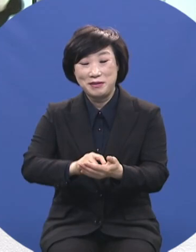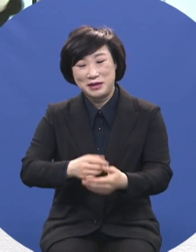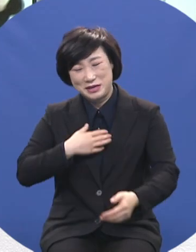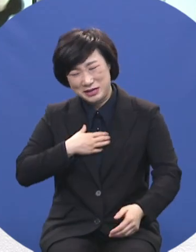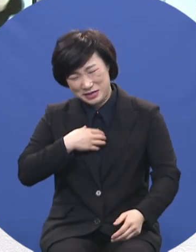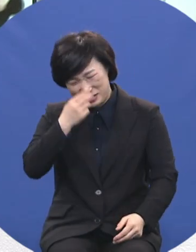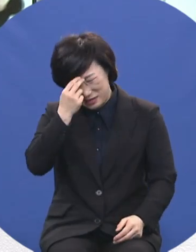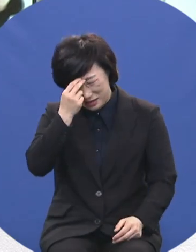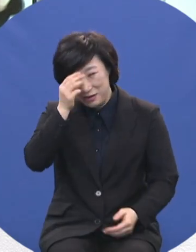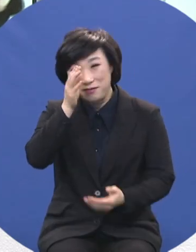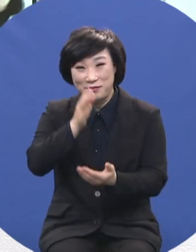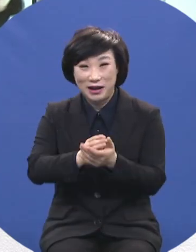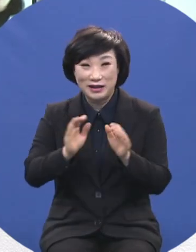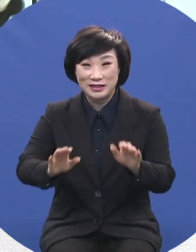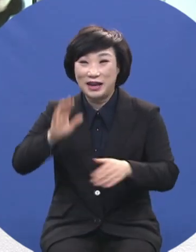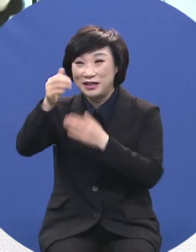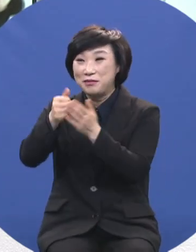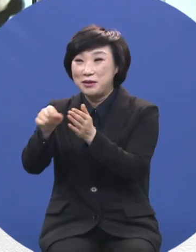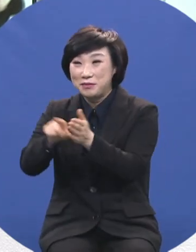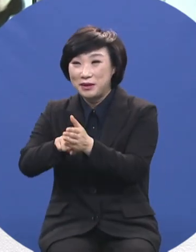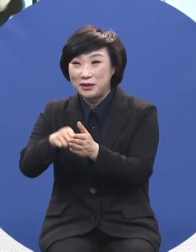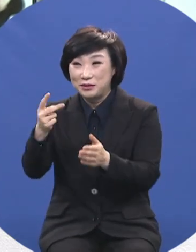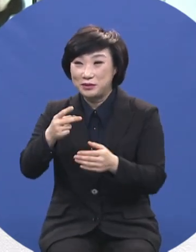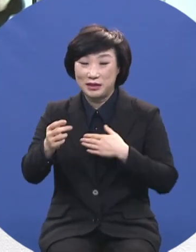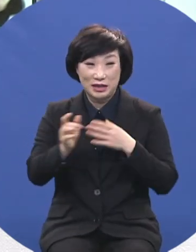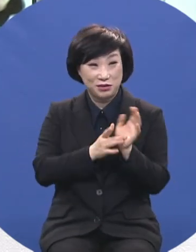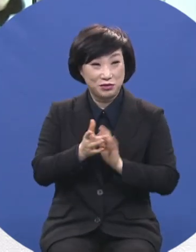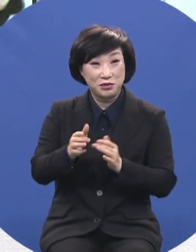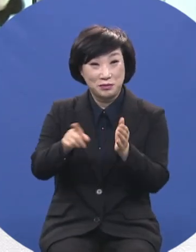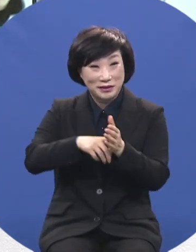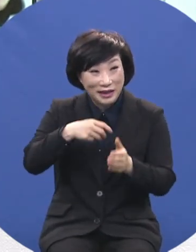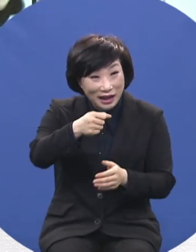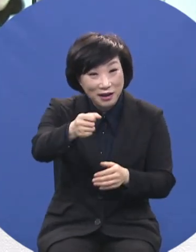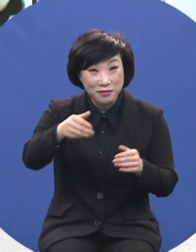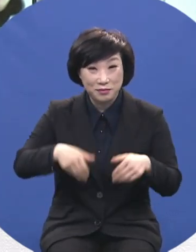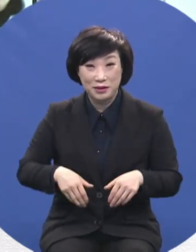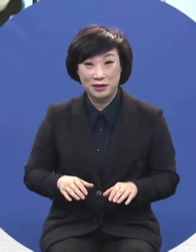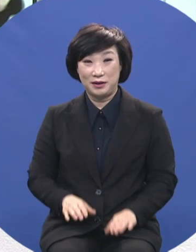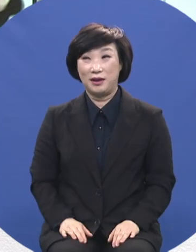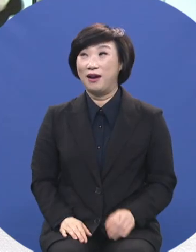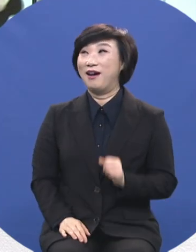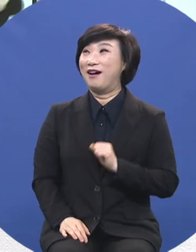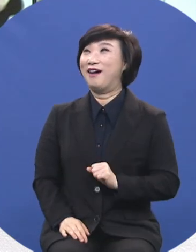근심하지 마라. 하나님을 믿으니 또 나를 믿으라.